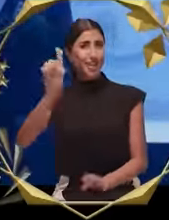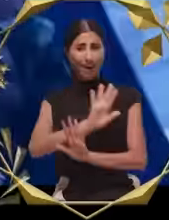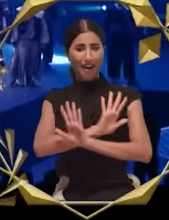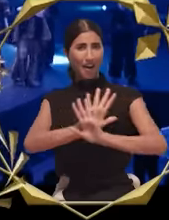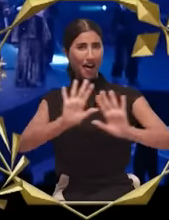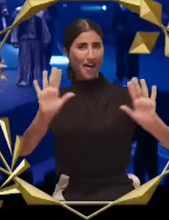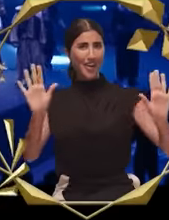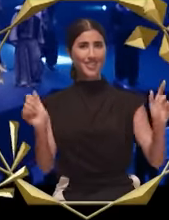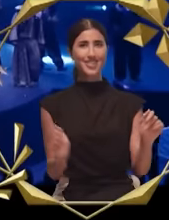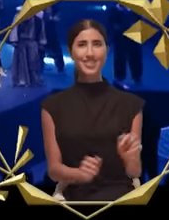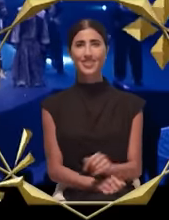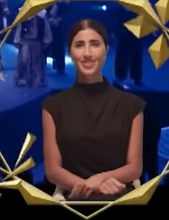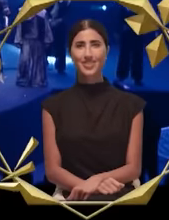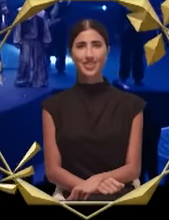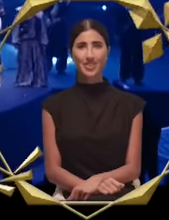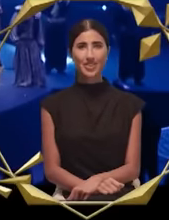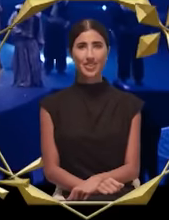قلوب.